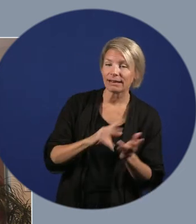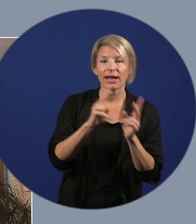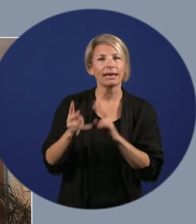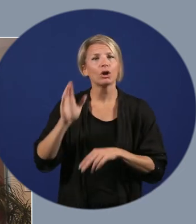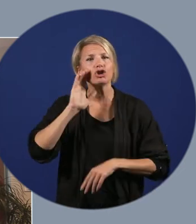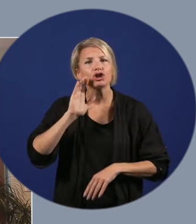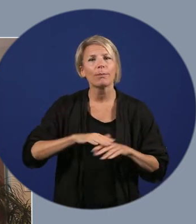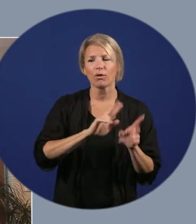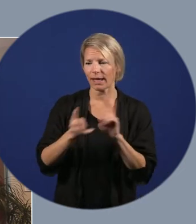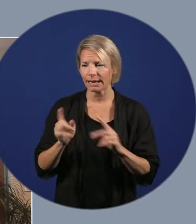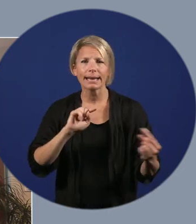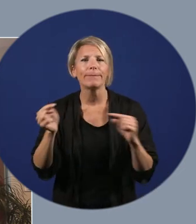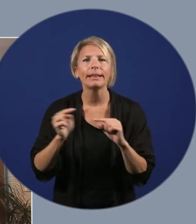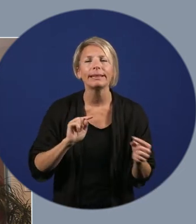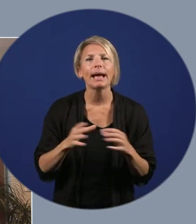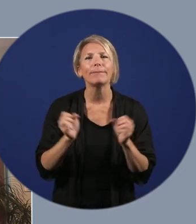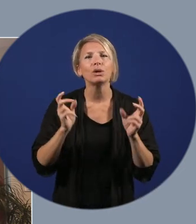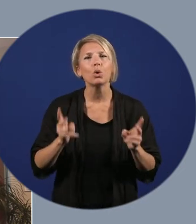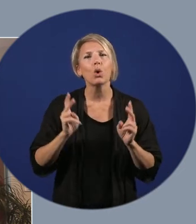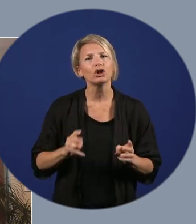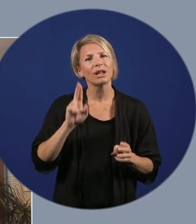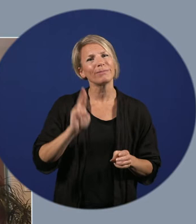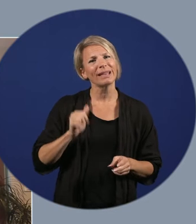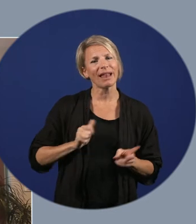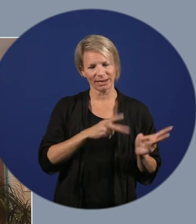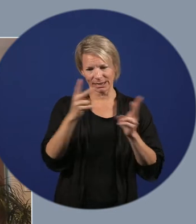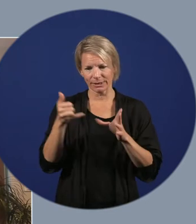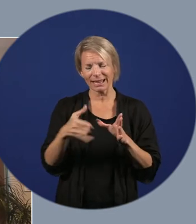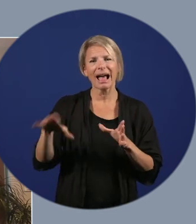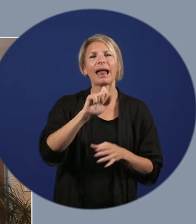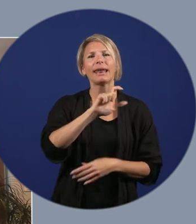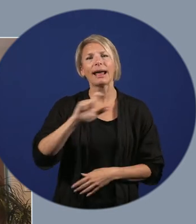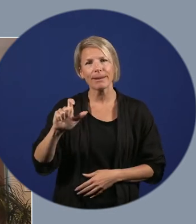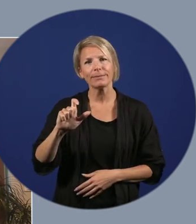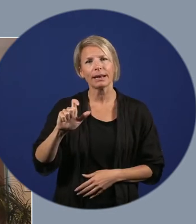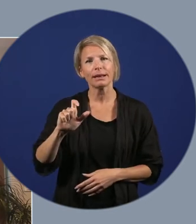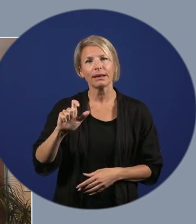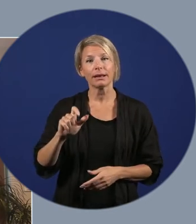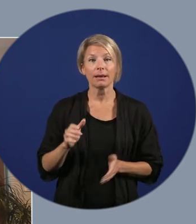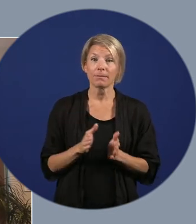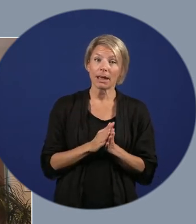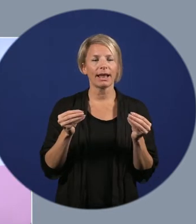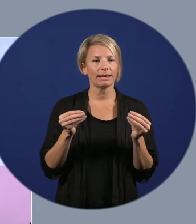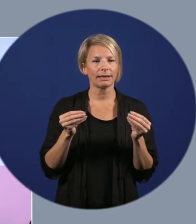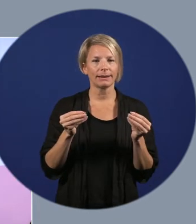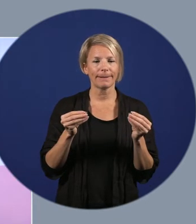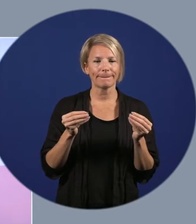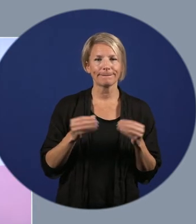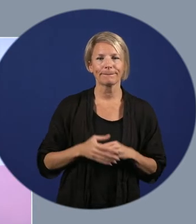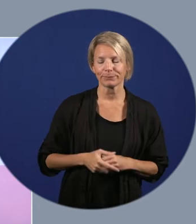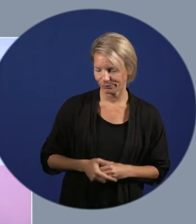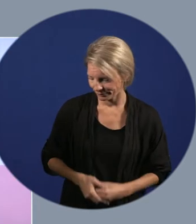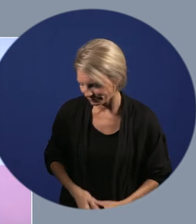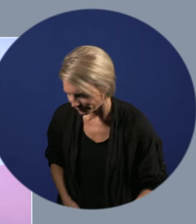att debattera. Men också få in det i alla ämnen, både med personalen men framförallt med eleverna.